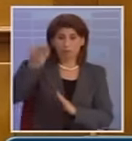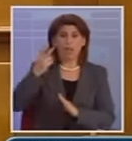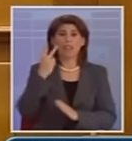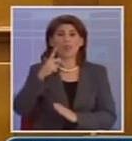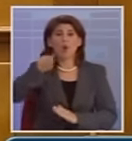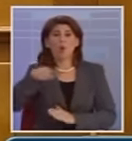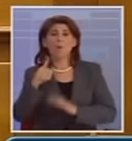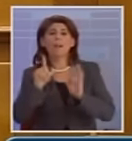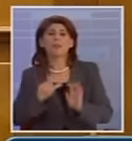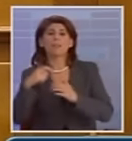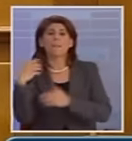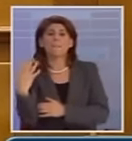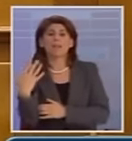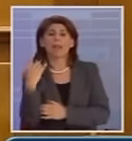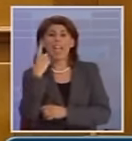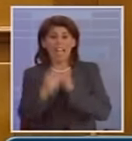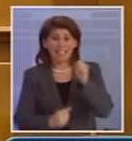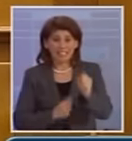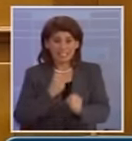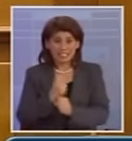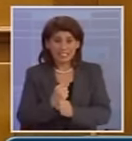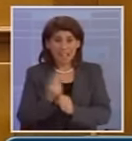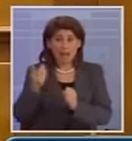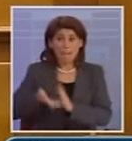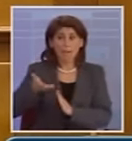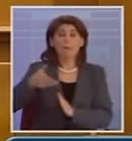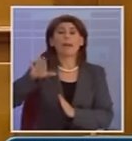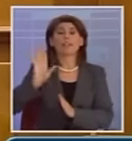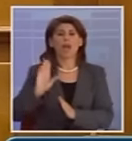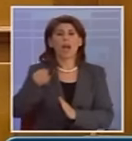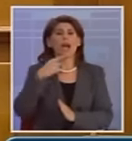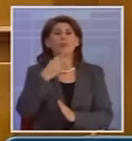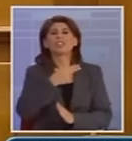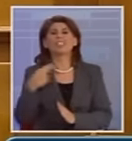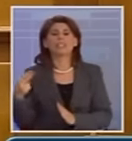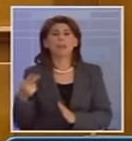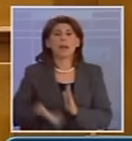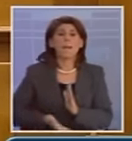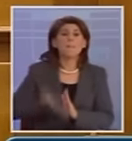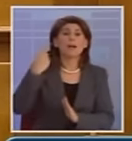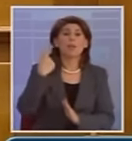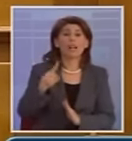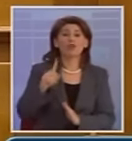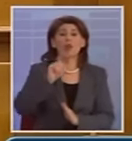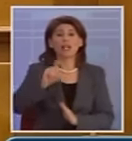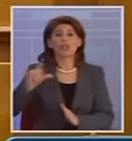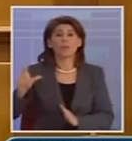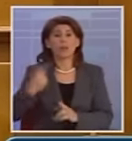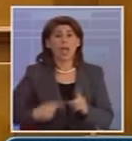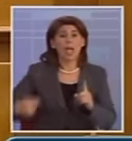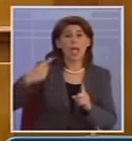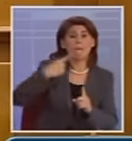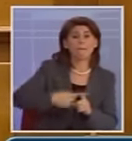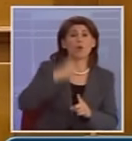2,75%. Σε αιτήσια βάση, αν δεν ανέβουν κι άλλο, αυτό σημαίνει πάνω από 100 εκατομμύρια πρόσθετη επιβάρυνση στον